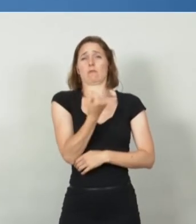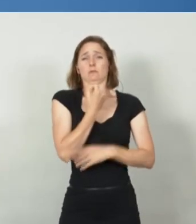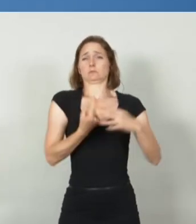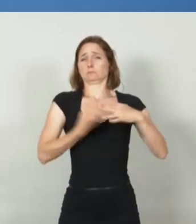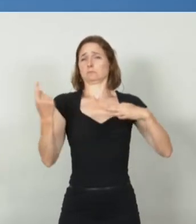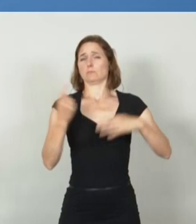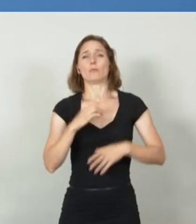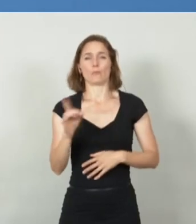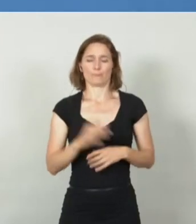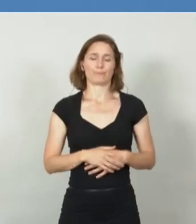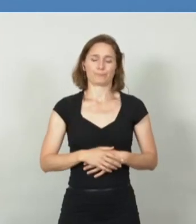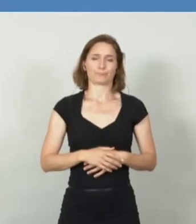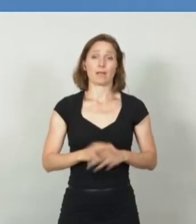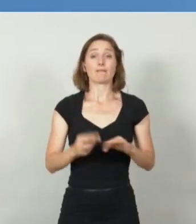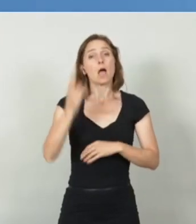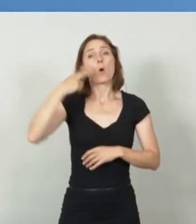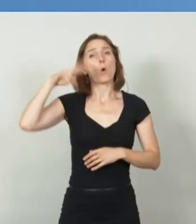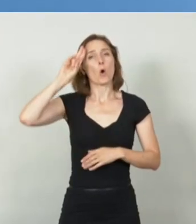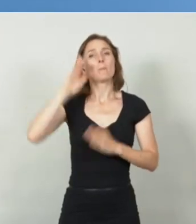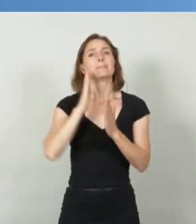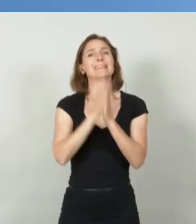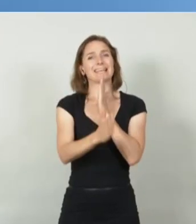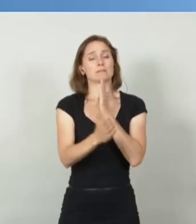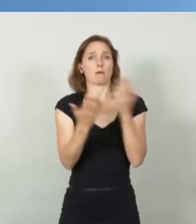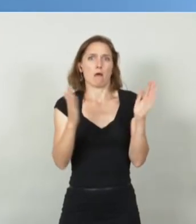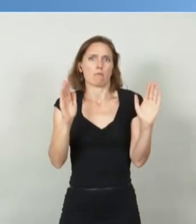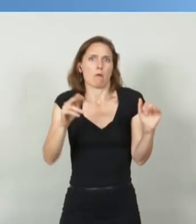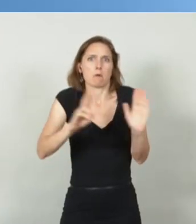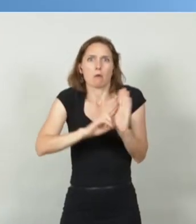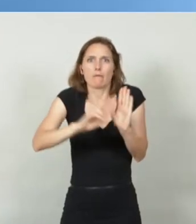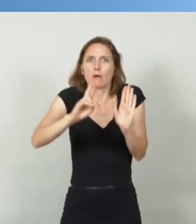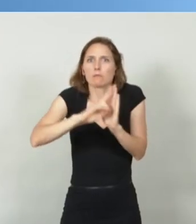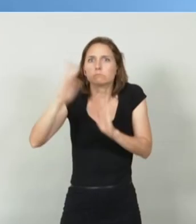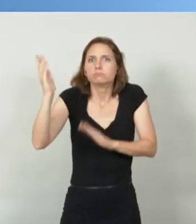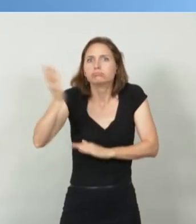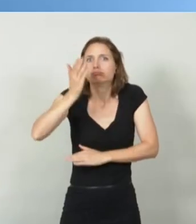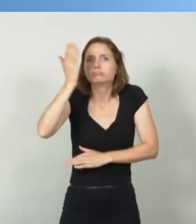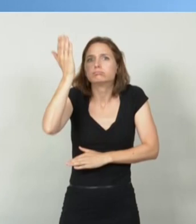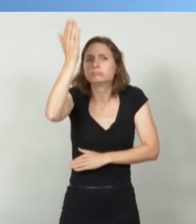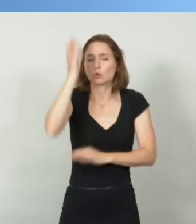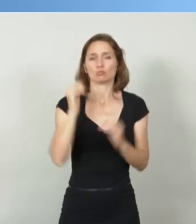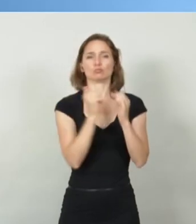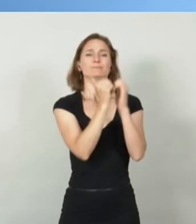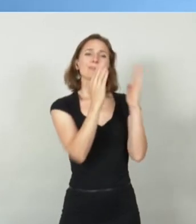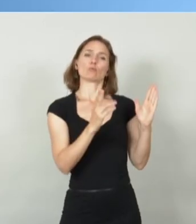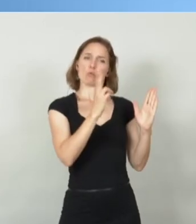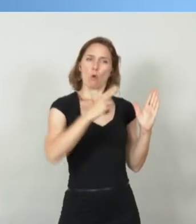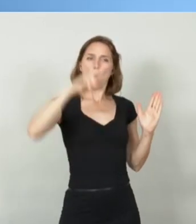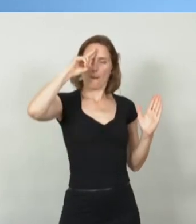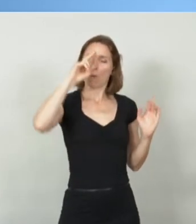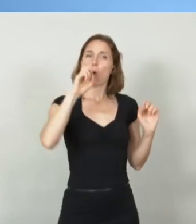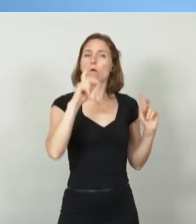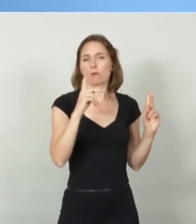Direct alors Europe Direct c'est une référence quand même une Maison de l'Europe c'est certes très intéressant mais la Maison